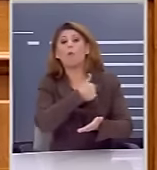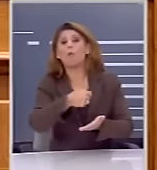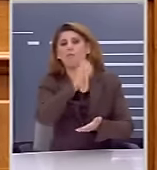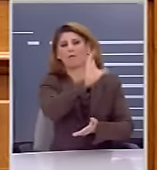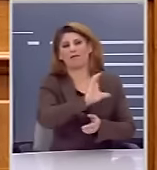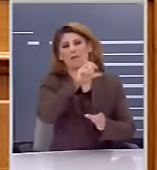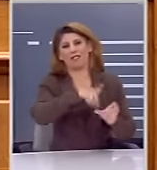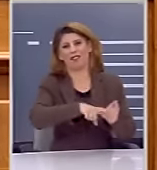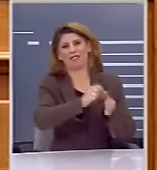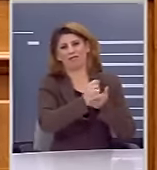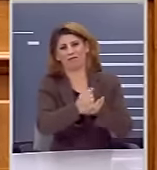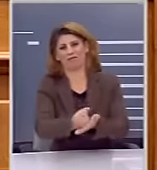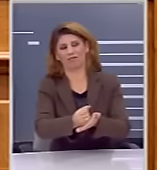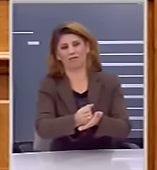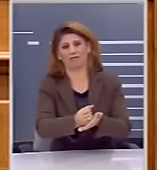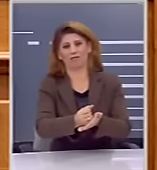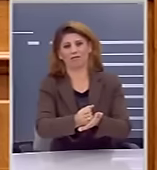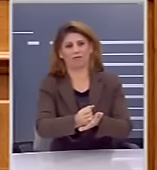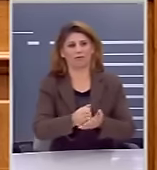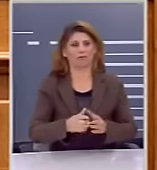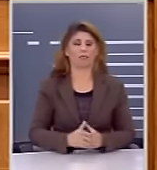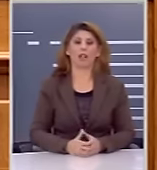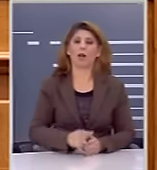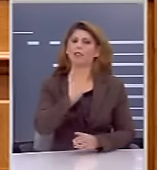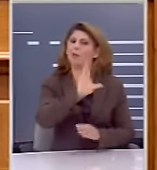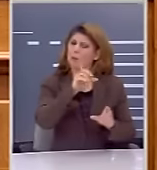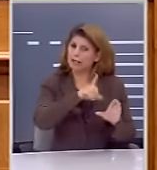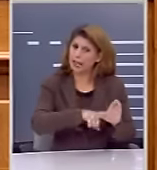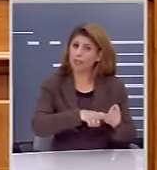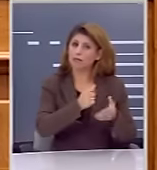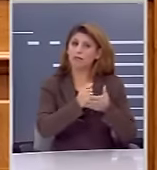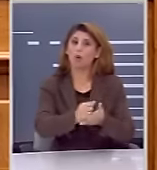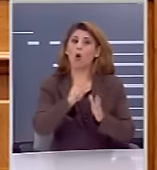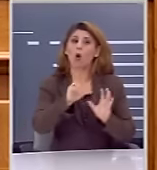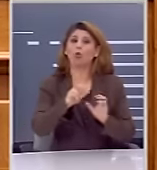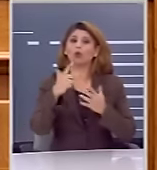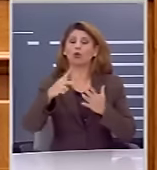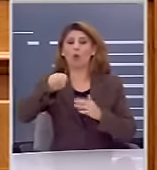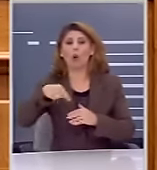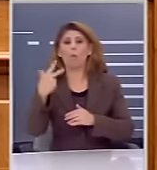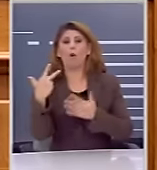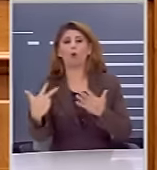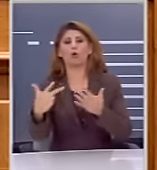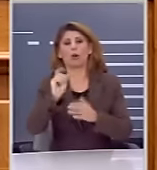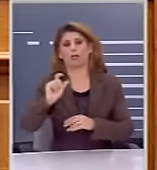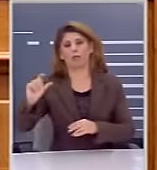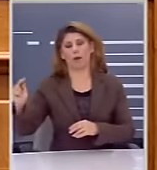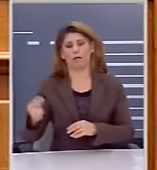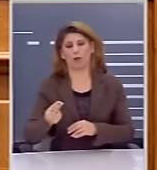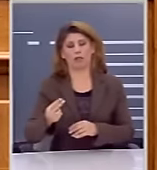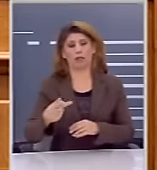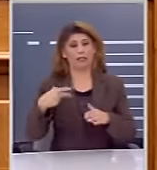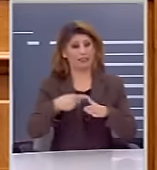Ευρωπαϊκή Ένωση. Από τα Emergency Assistance Funds της Ευρωπαϊκής Ένωσης πήραμε 88,8 εκατομμύρια ευρώ. Και από τα